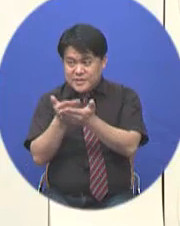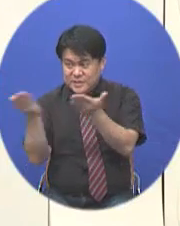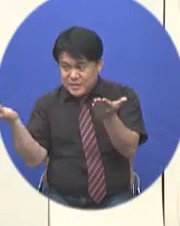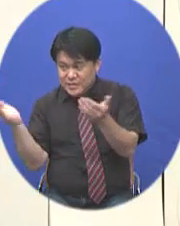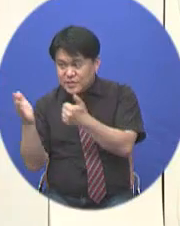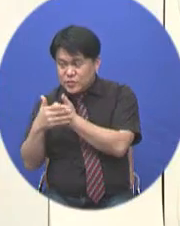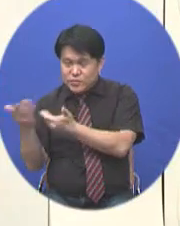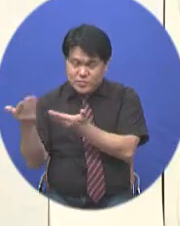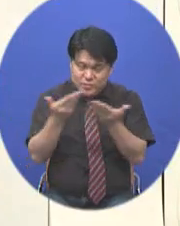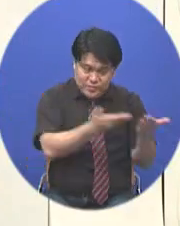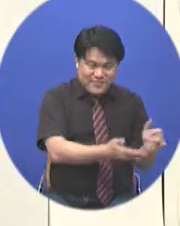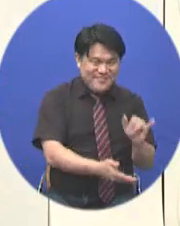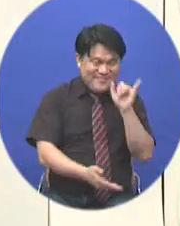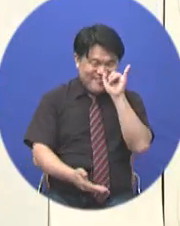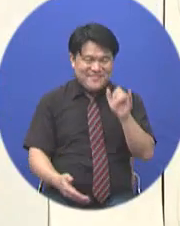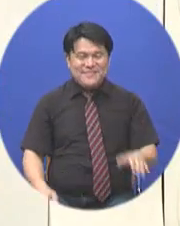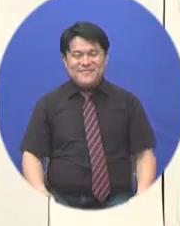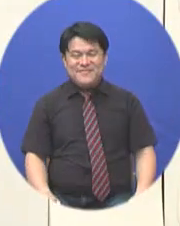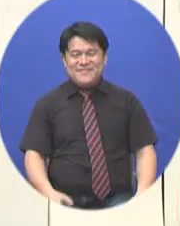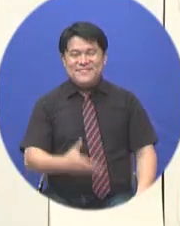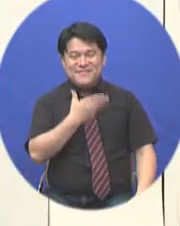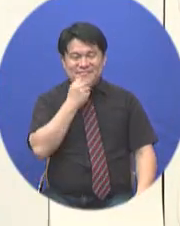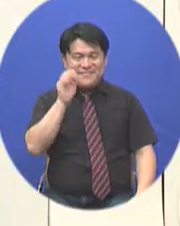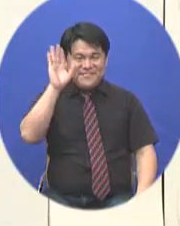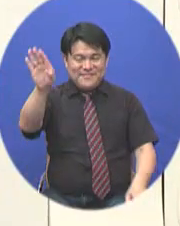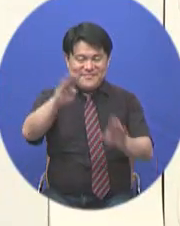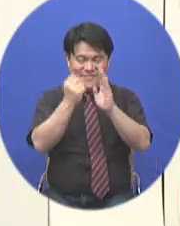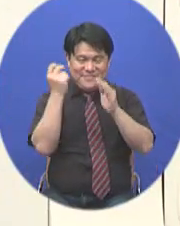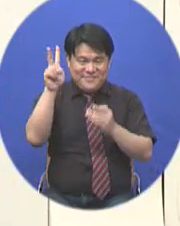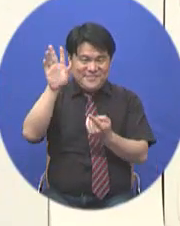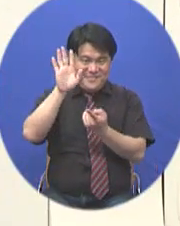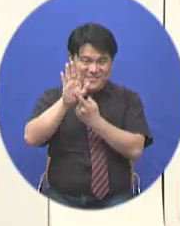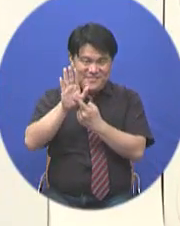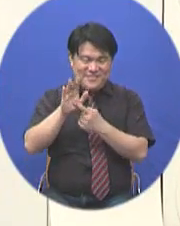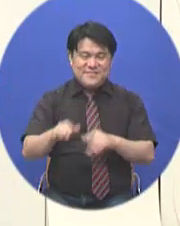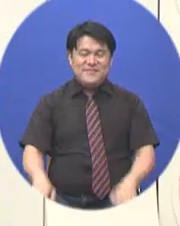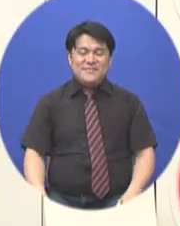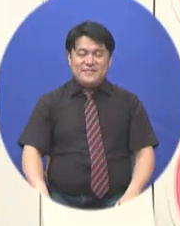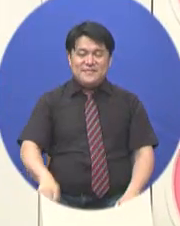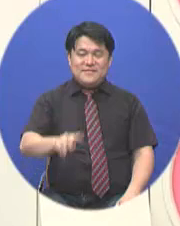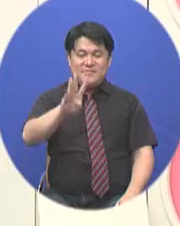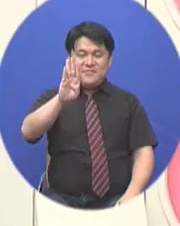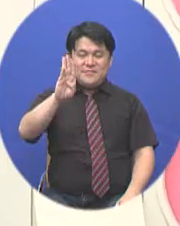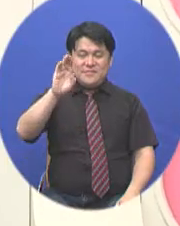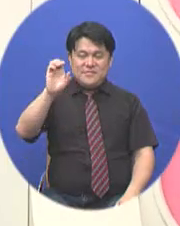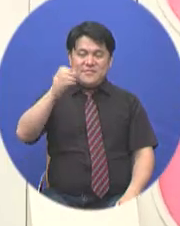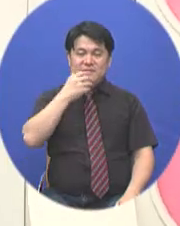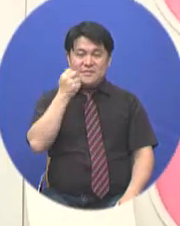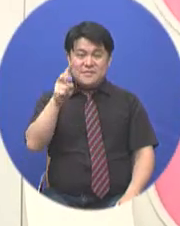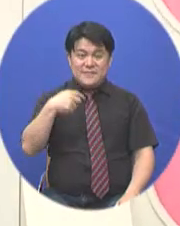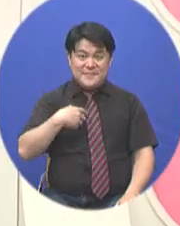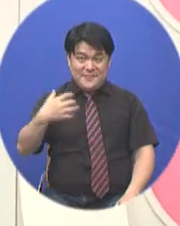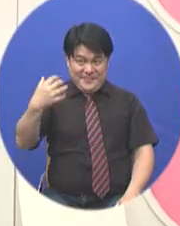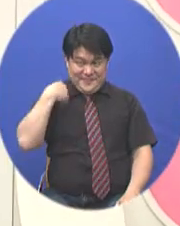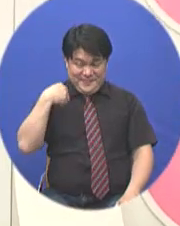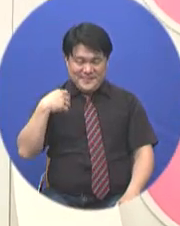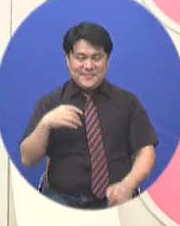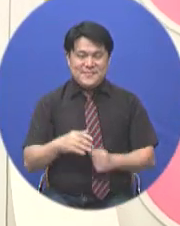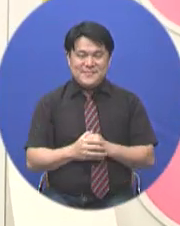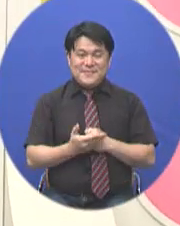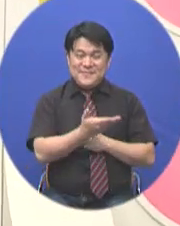도움의 손길을 전달하겠습니다. 행복한 미래를 여는 방송 WBC 복지TV가